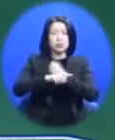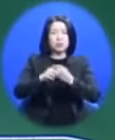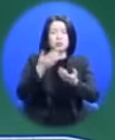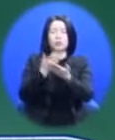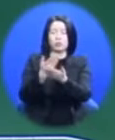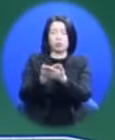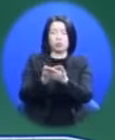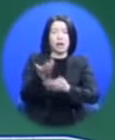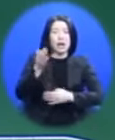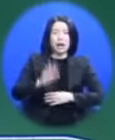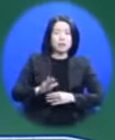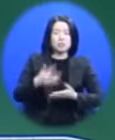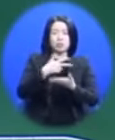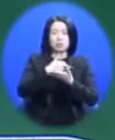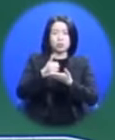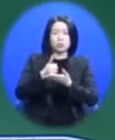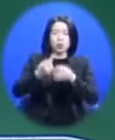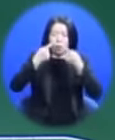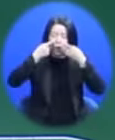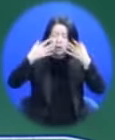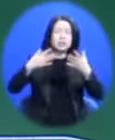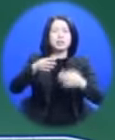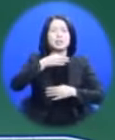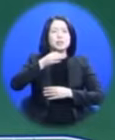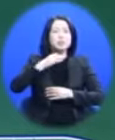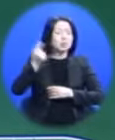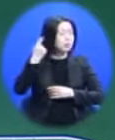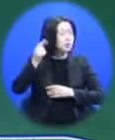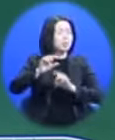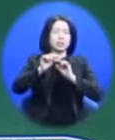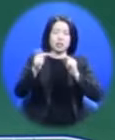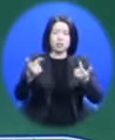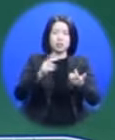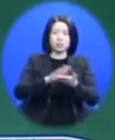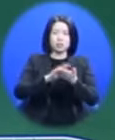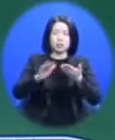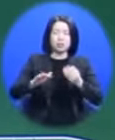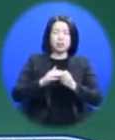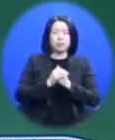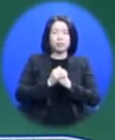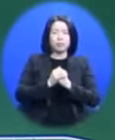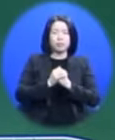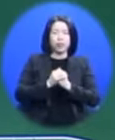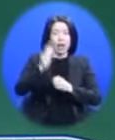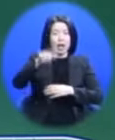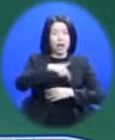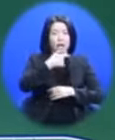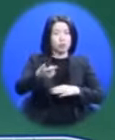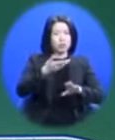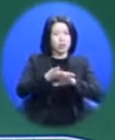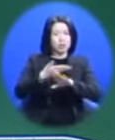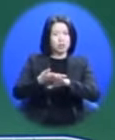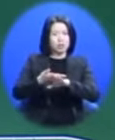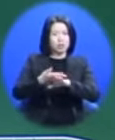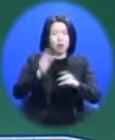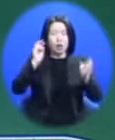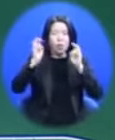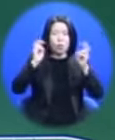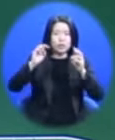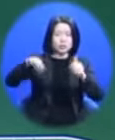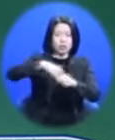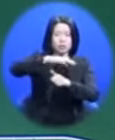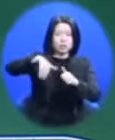하지만 주님의 명확한 음성은 들리지 않았습니다. 하루가 다르게 회사의 상황은